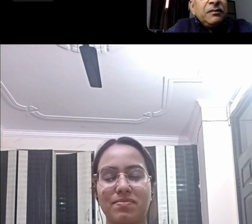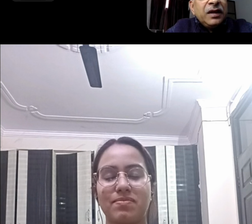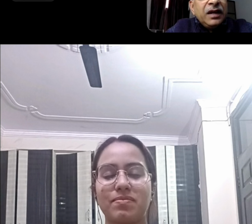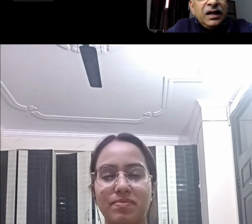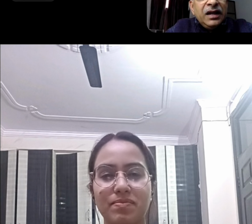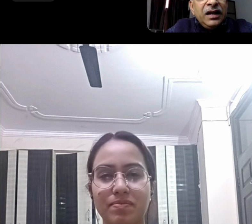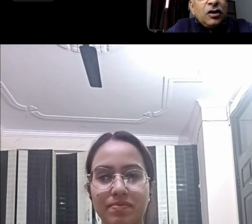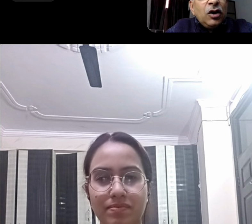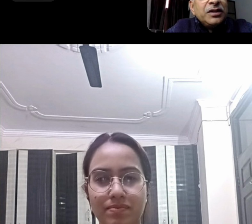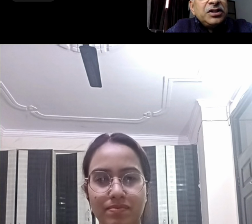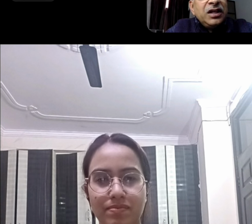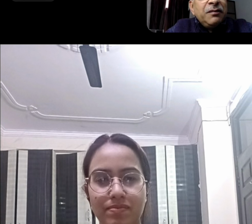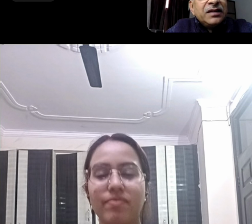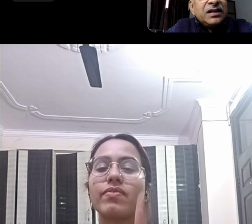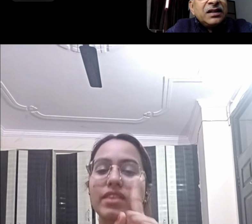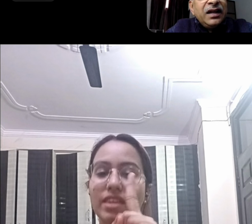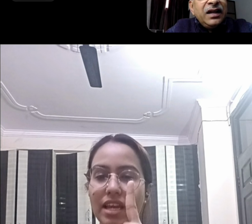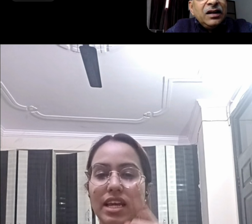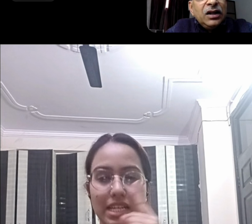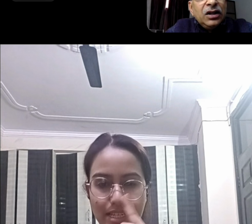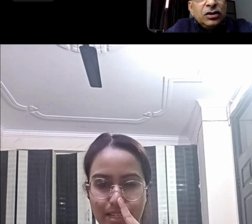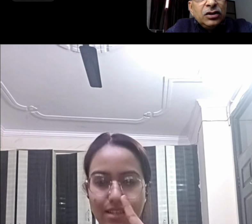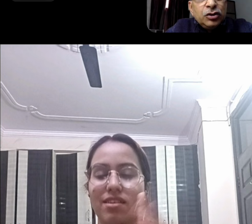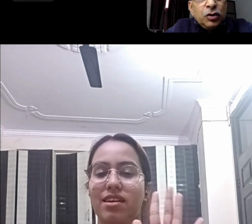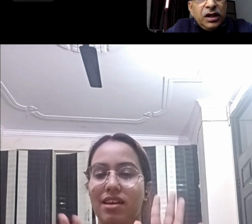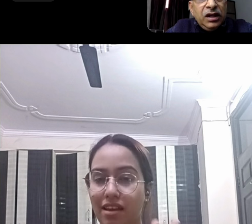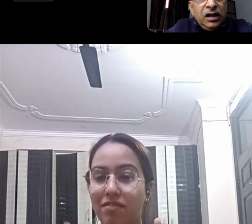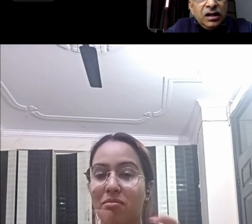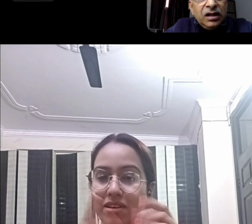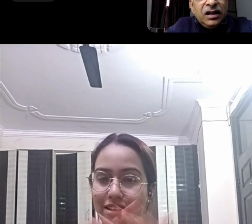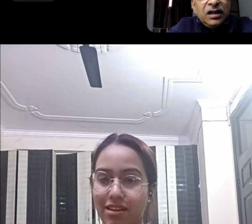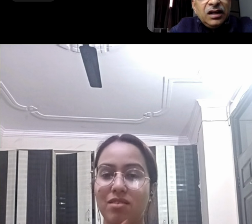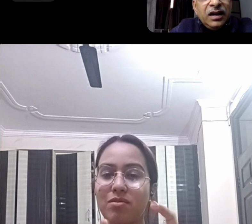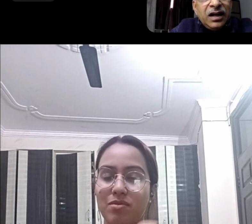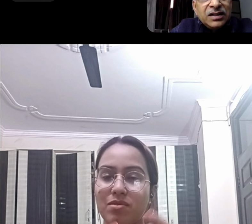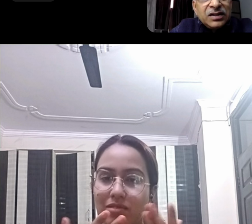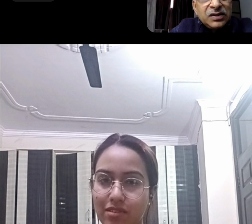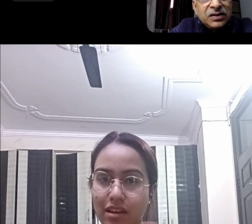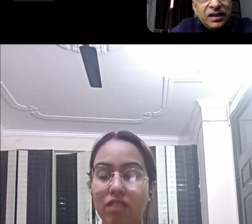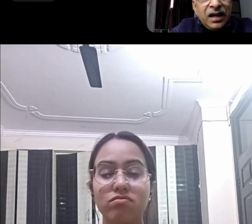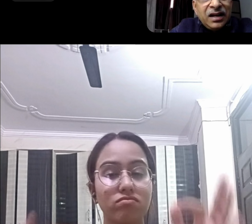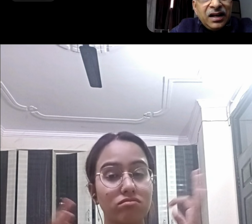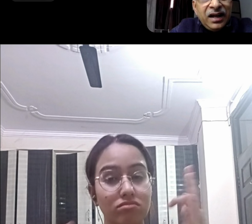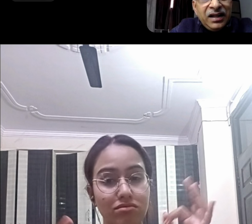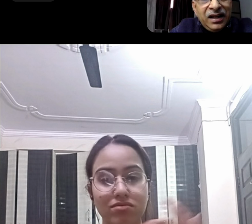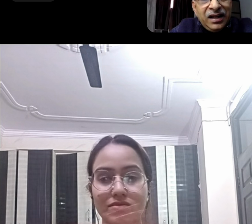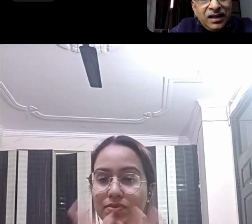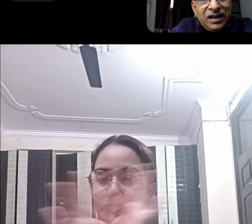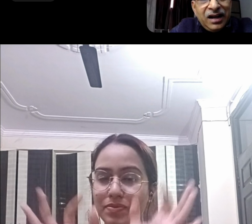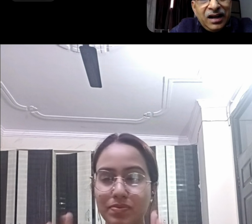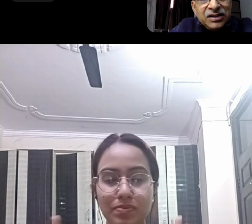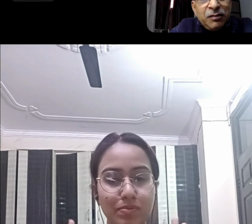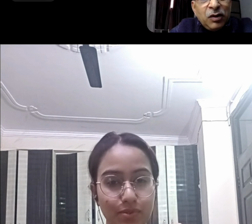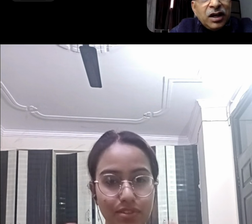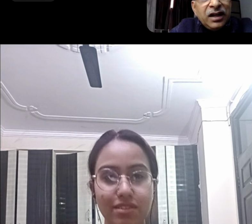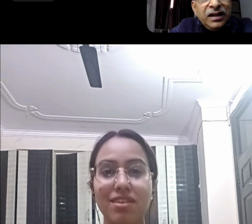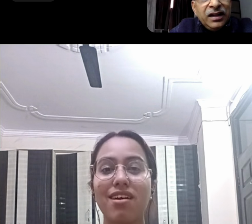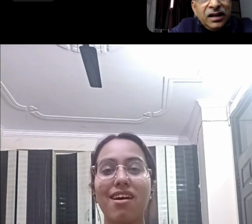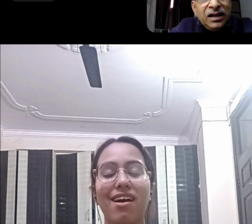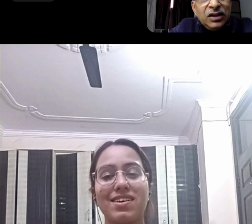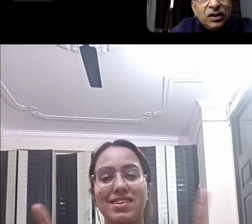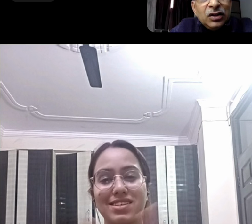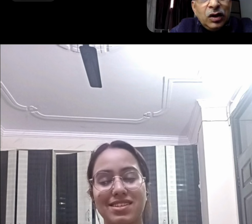अभी हम एक और बच्ची हमारे साथ है जो कि डांस तैयार करके आई है आज के मौके